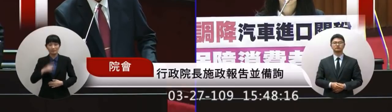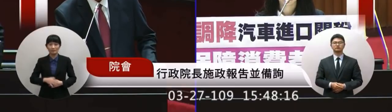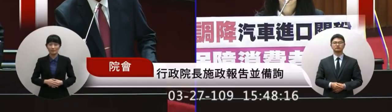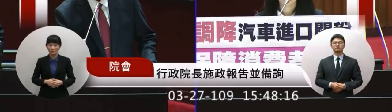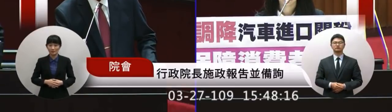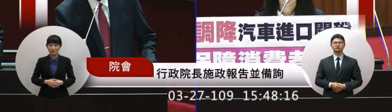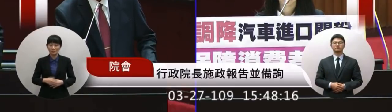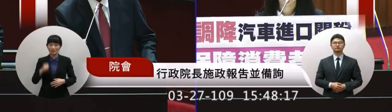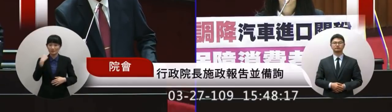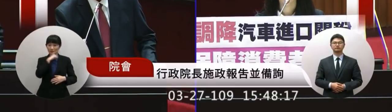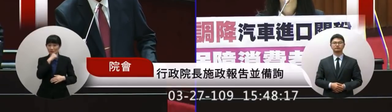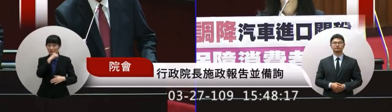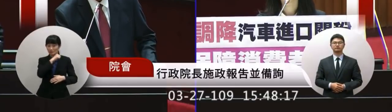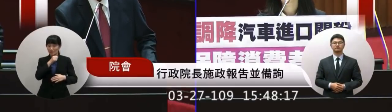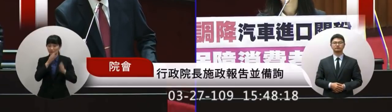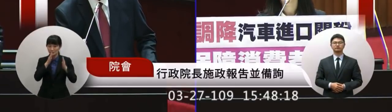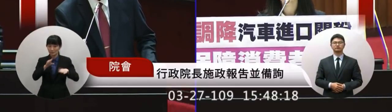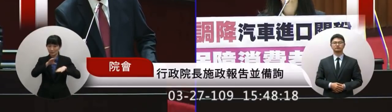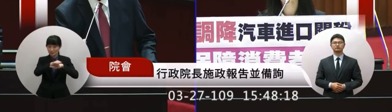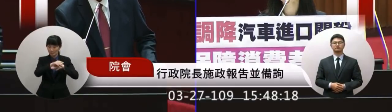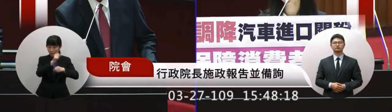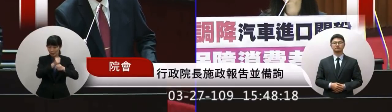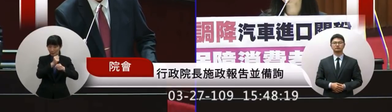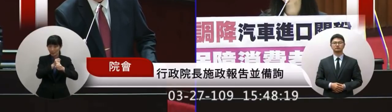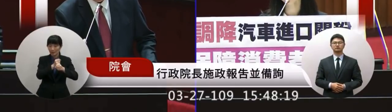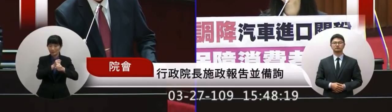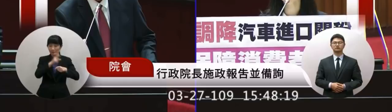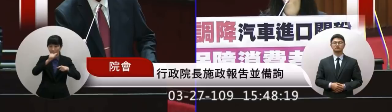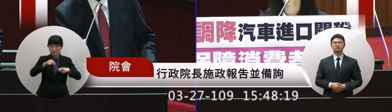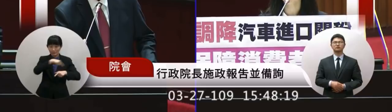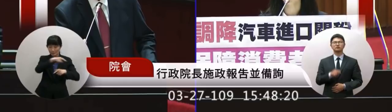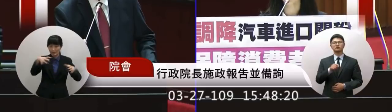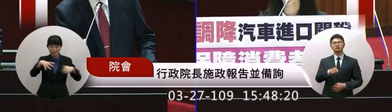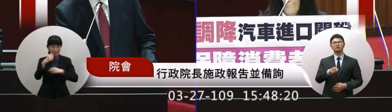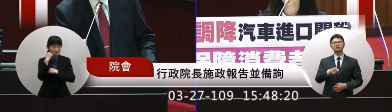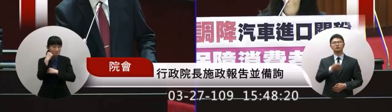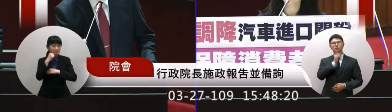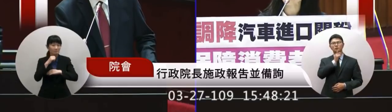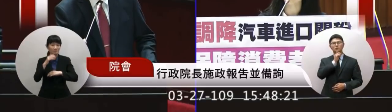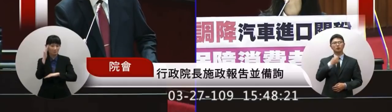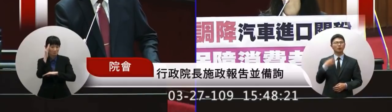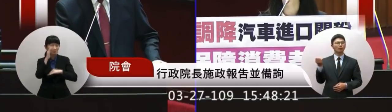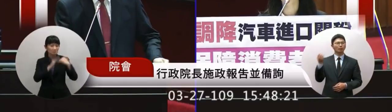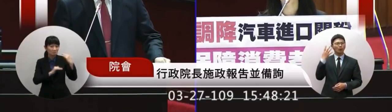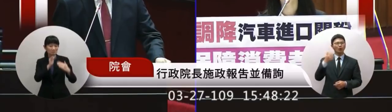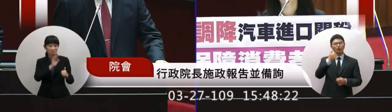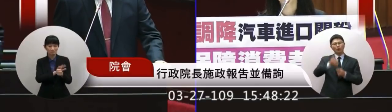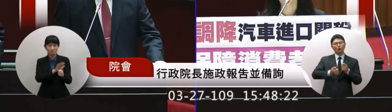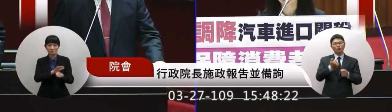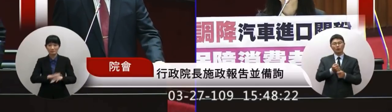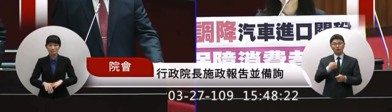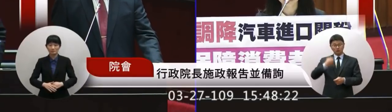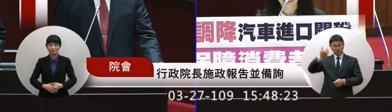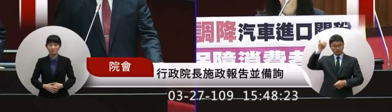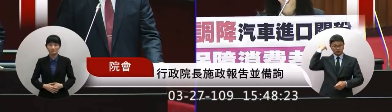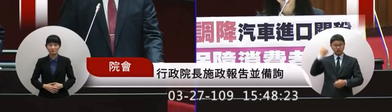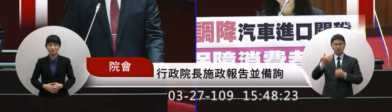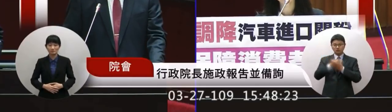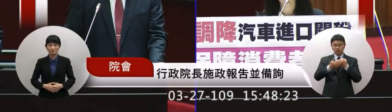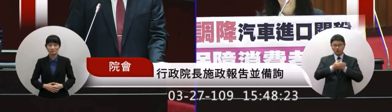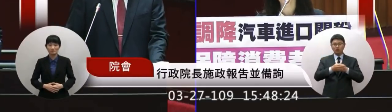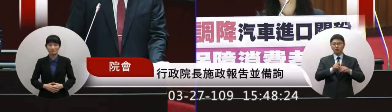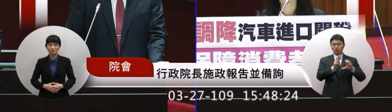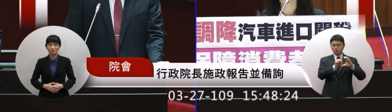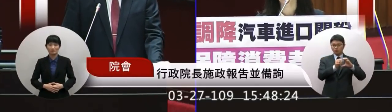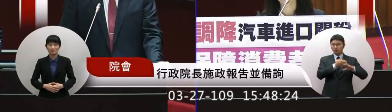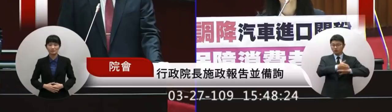车的业者也要来一起努力啊。 但是这句话已经听了50年，从我们开始保护裕隆汽车到现在，